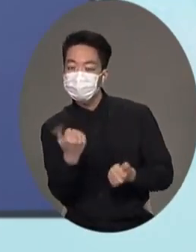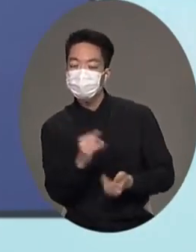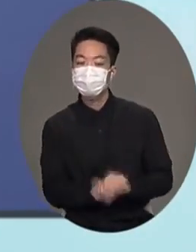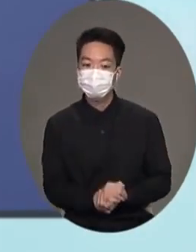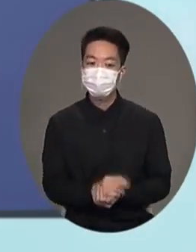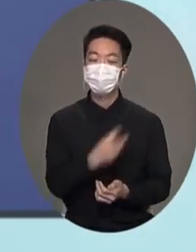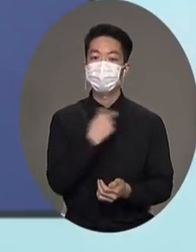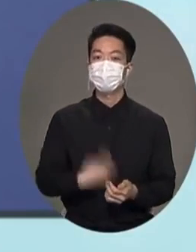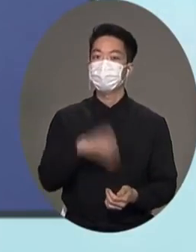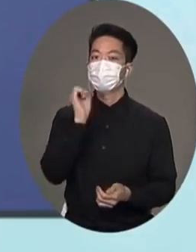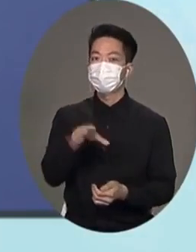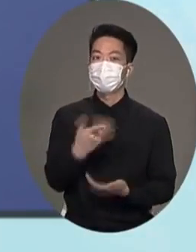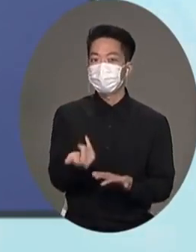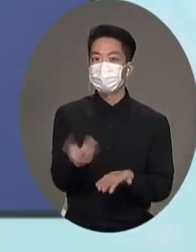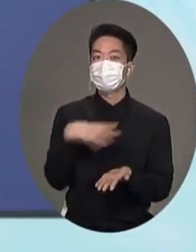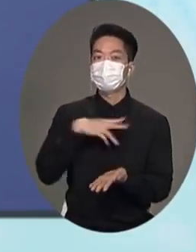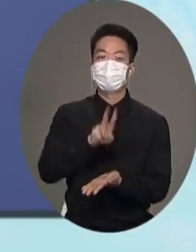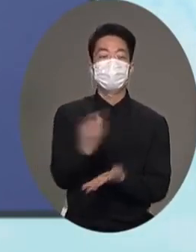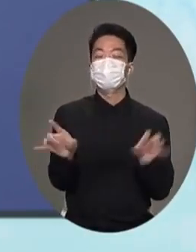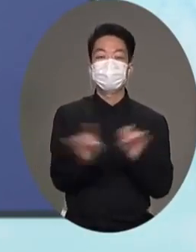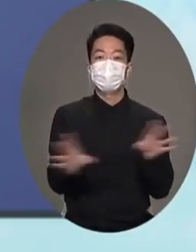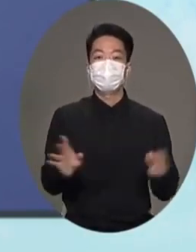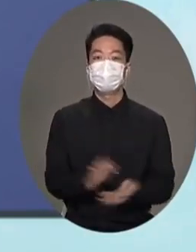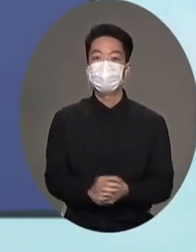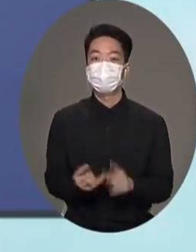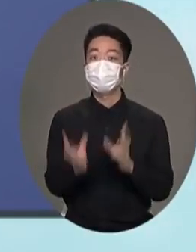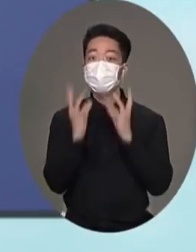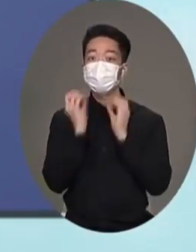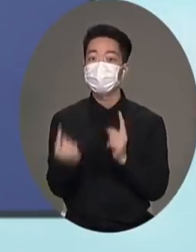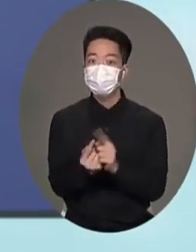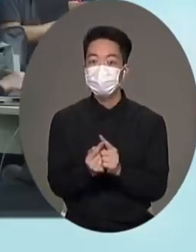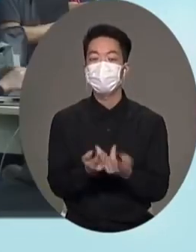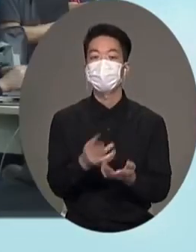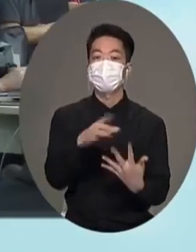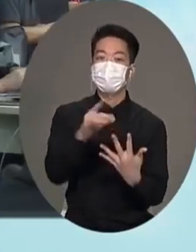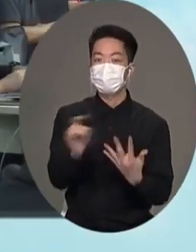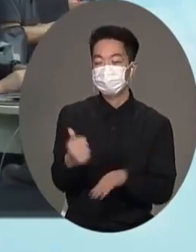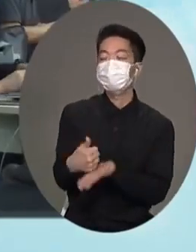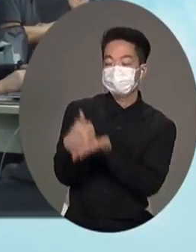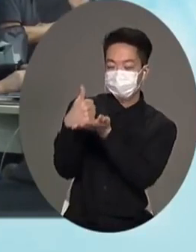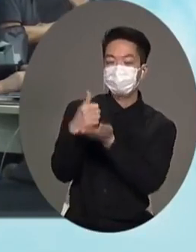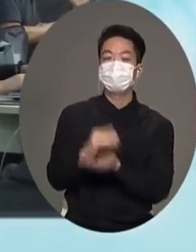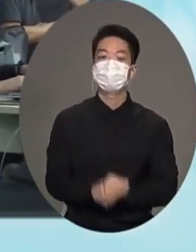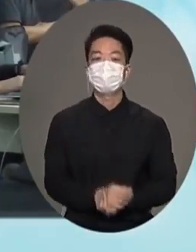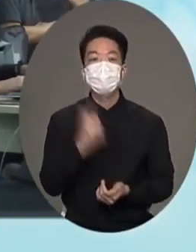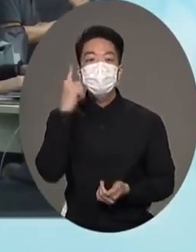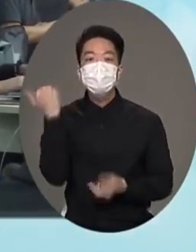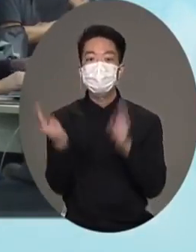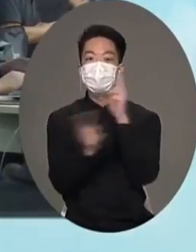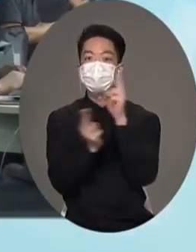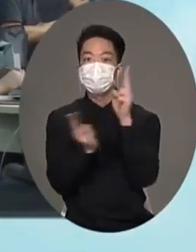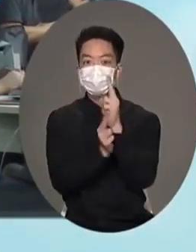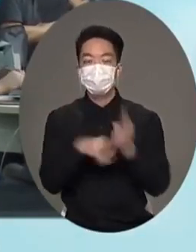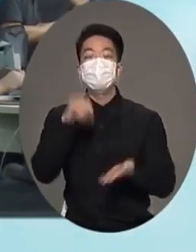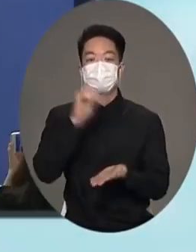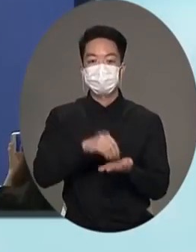已经发生重大改变，中方尊重阿富汗人民的意愿和选择，亦都期待塔利班落实表态，俾阿